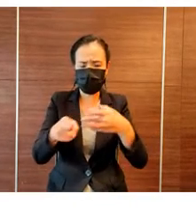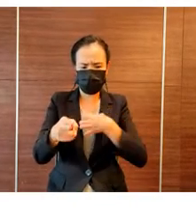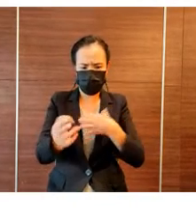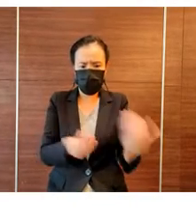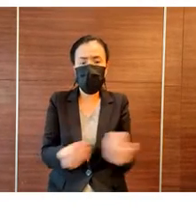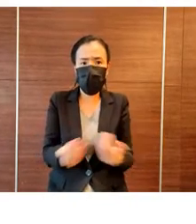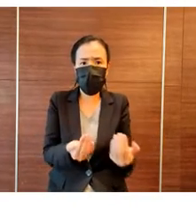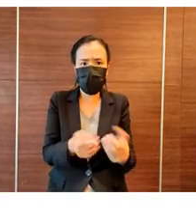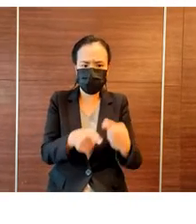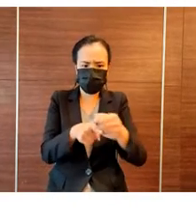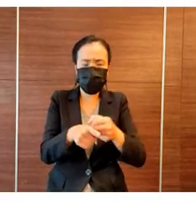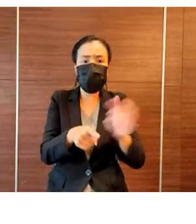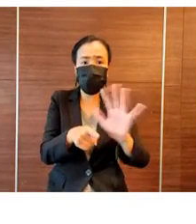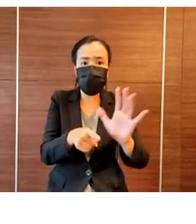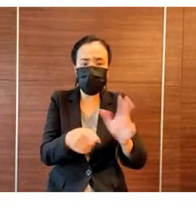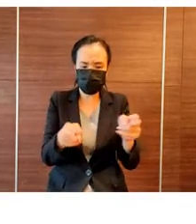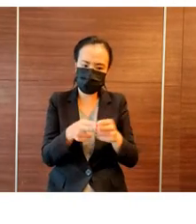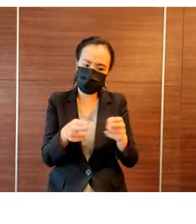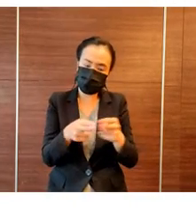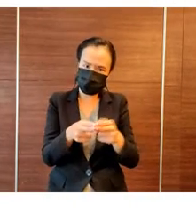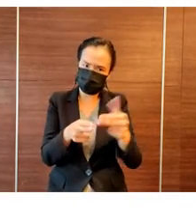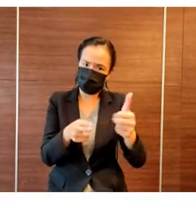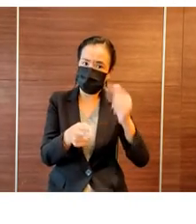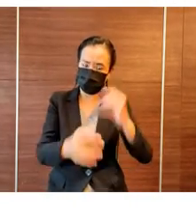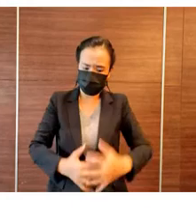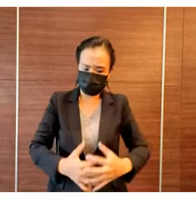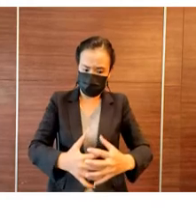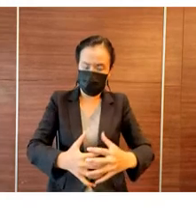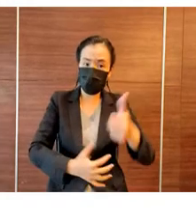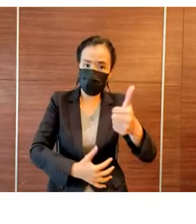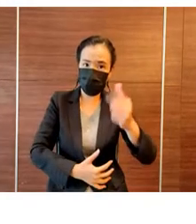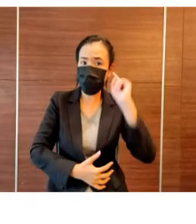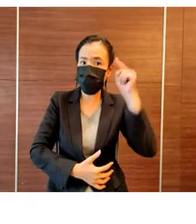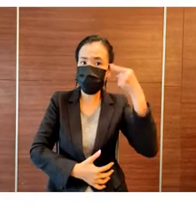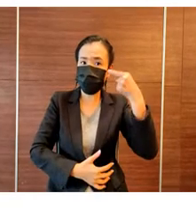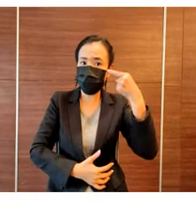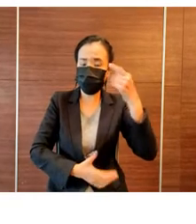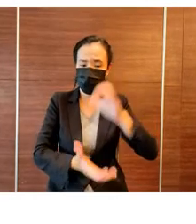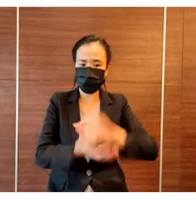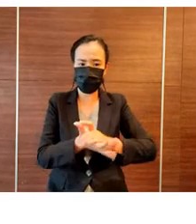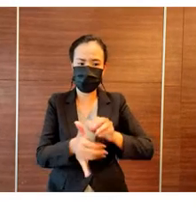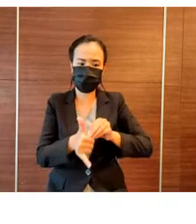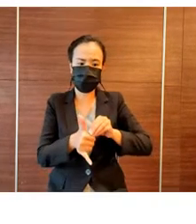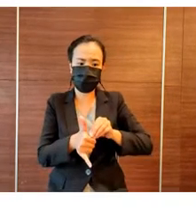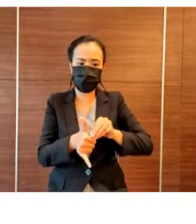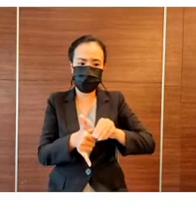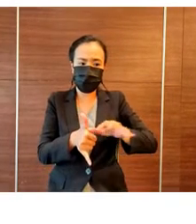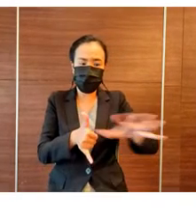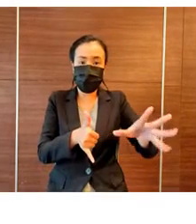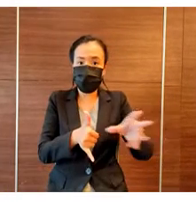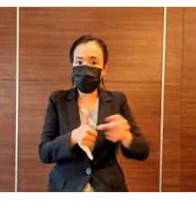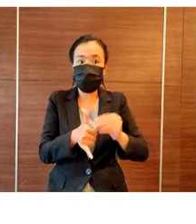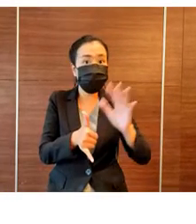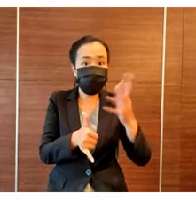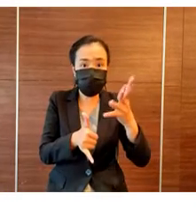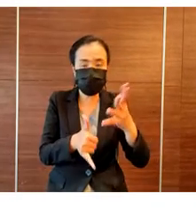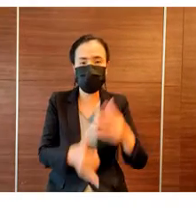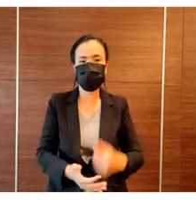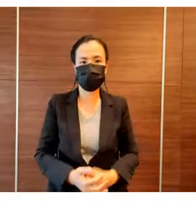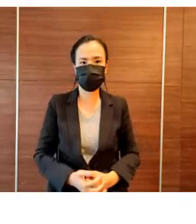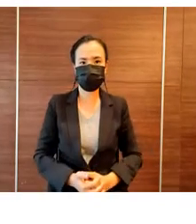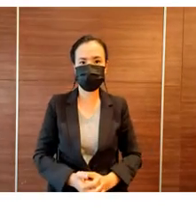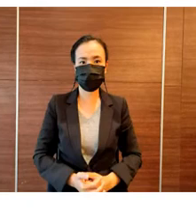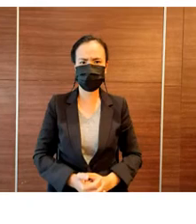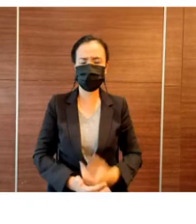ก็บอกไม่ต้องใส่ทุกอย่างก็มีเพศสัมพันธ์กับภรรยาได้กับภรรยาก็ไม่ติดเชื้อนะครับนะแล้วก็การ